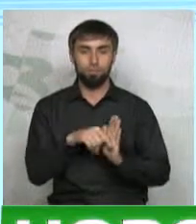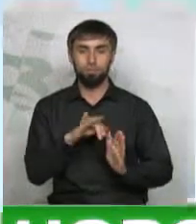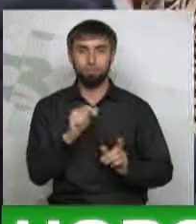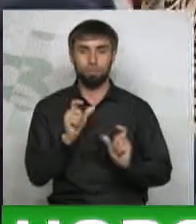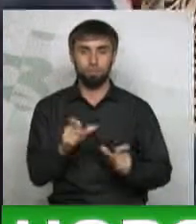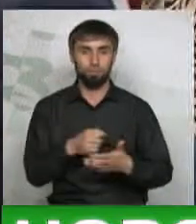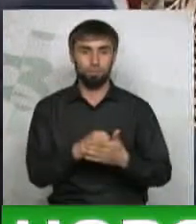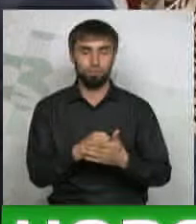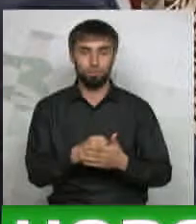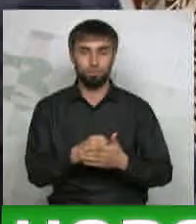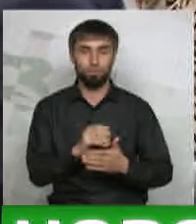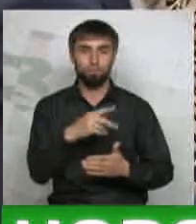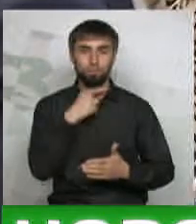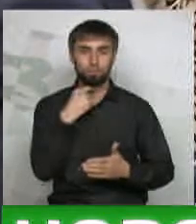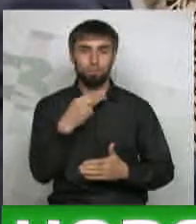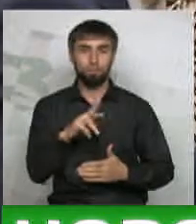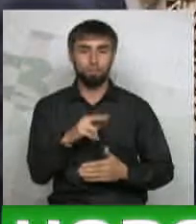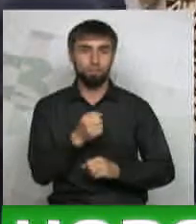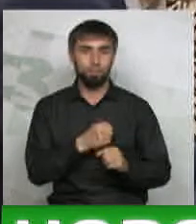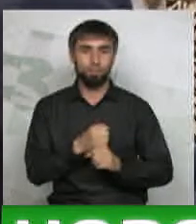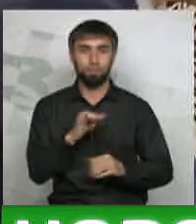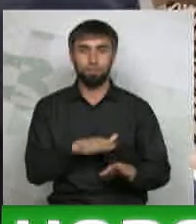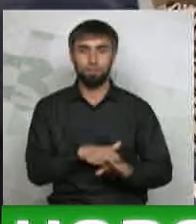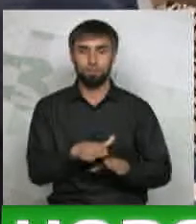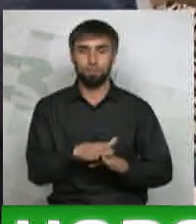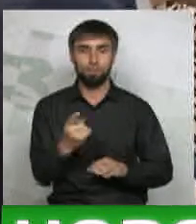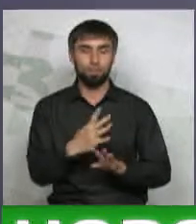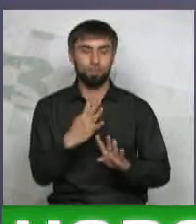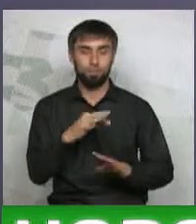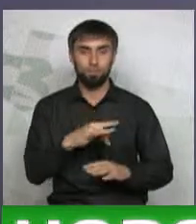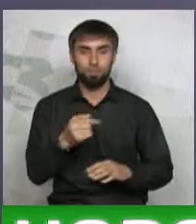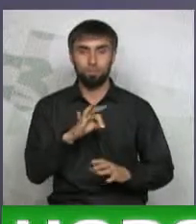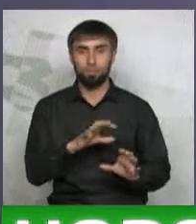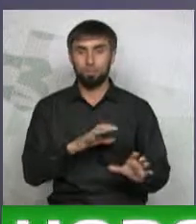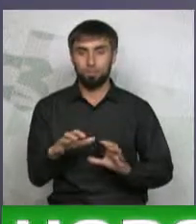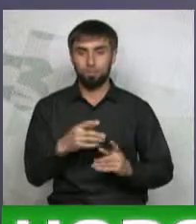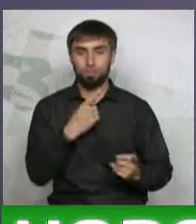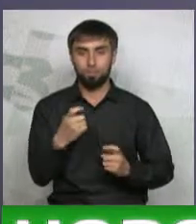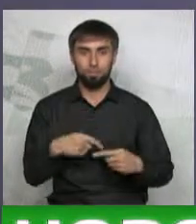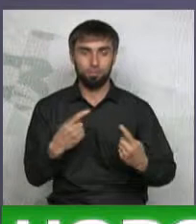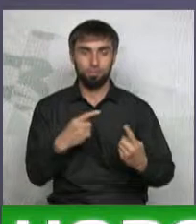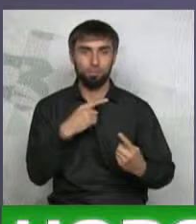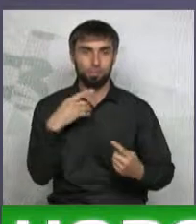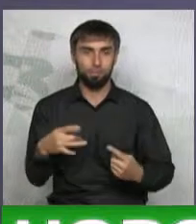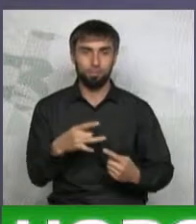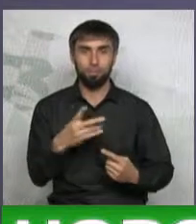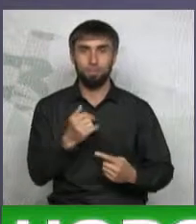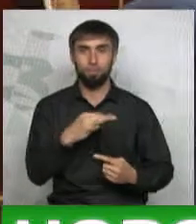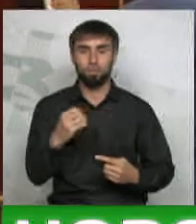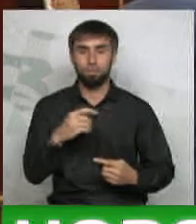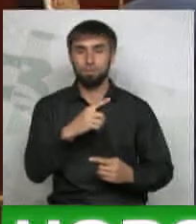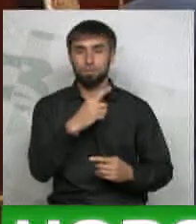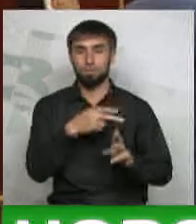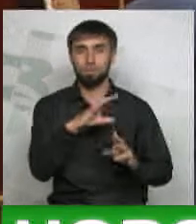санкционного давления. В Ингушетии для разработки и реализации первоочередных мер по обеспечению устойчивого развития региона на фоне